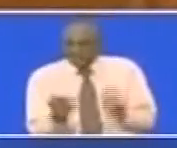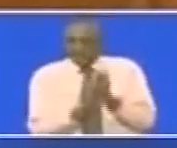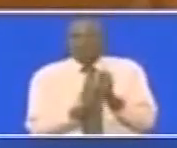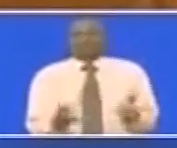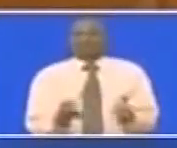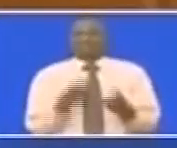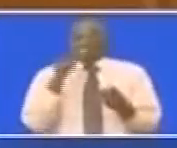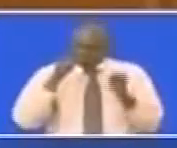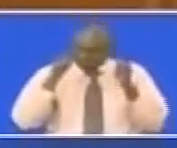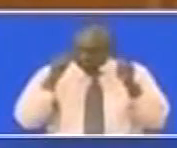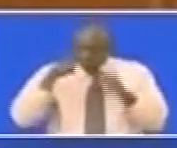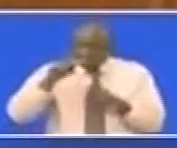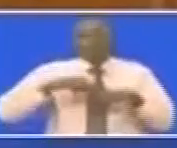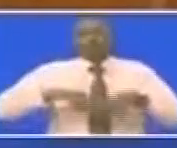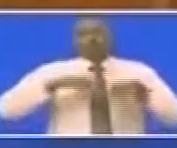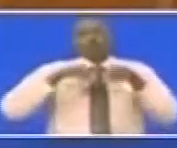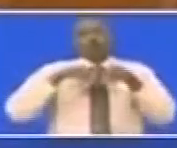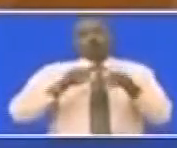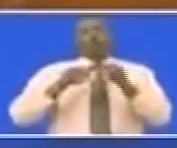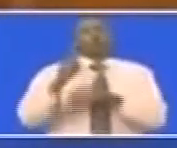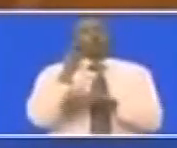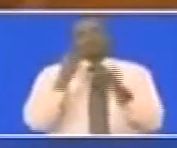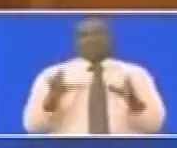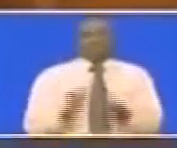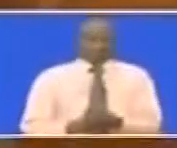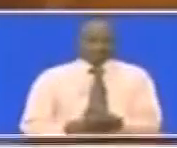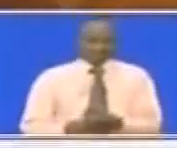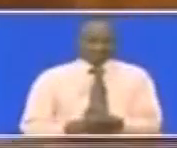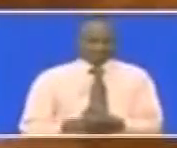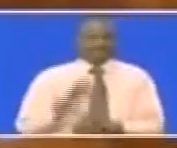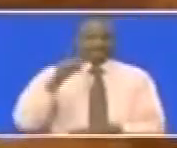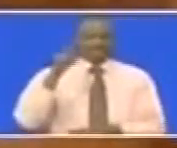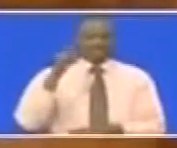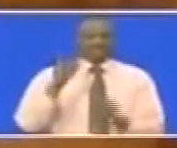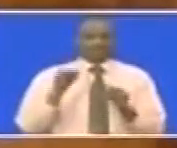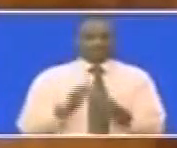mgomo huo haujafuata taratibu za kisheria. Hussein Mohamed, KTN News.